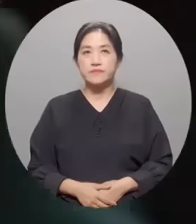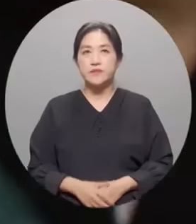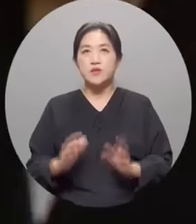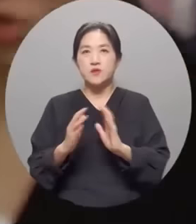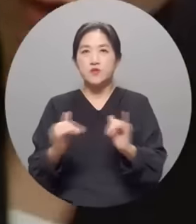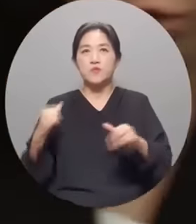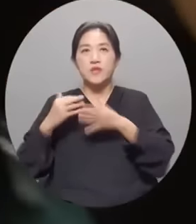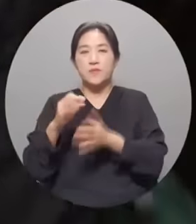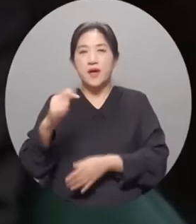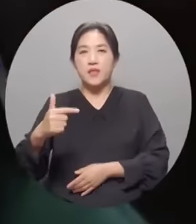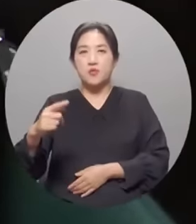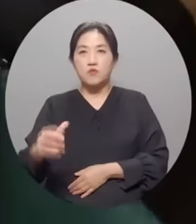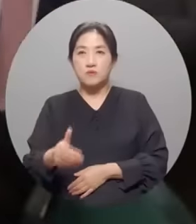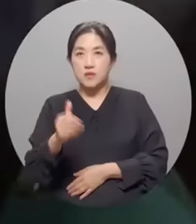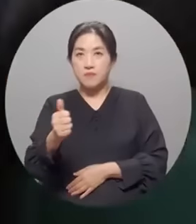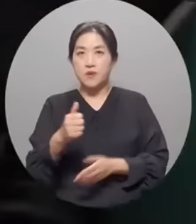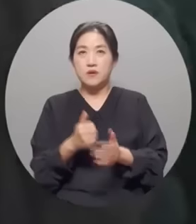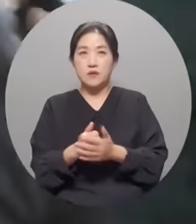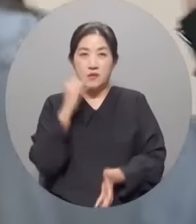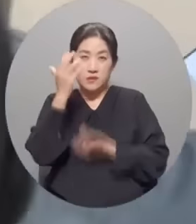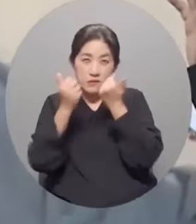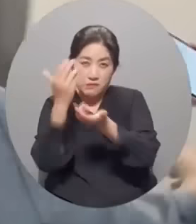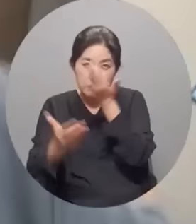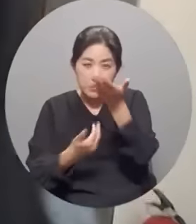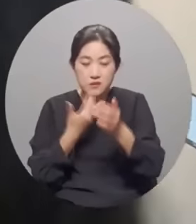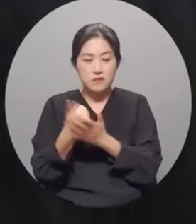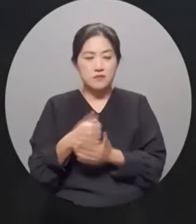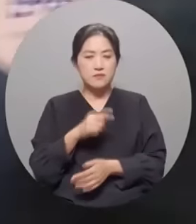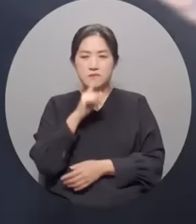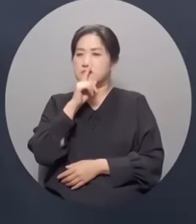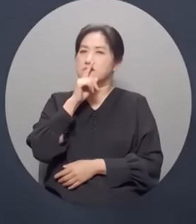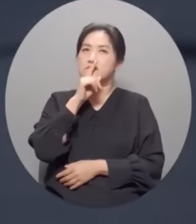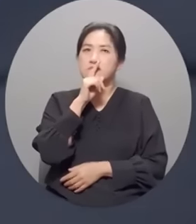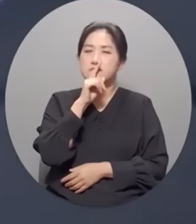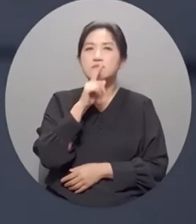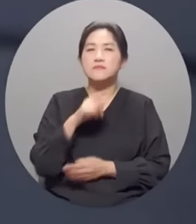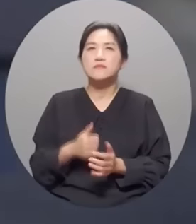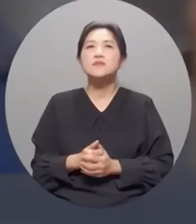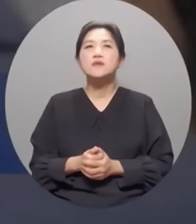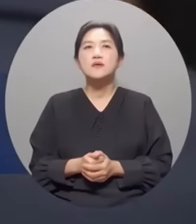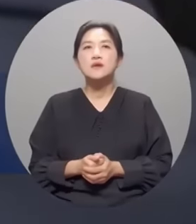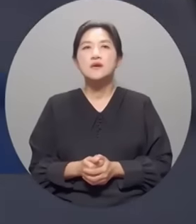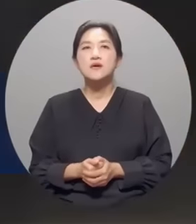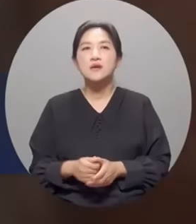국민의힘 한동훈 대표는 쏟아지는 질문에도 별다른 언급을 하지 않았습니다.